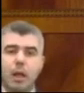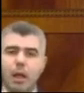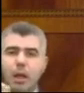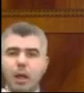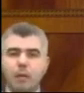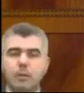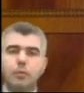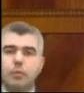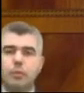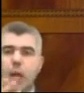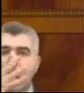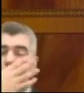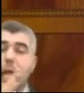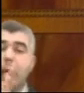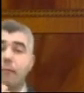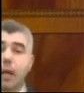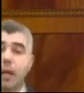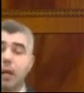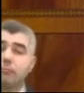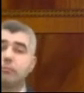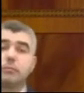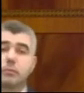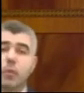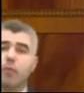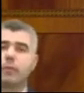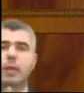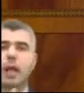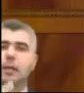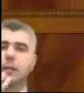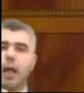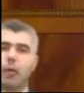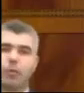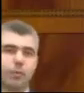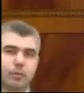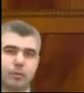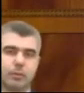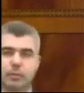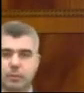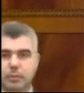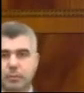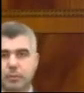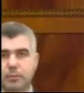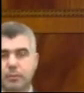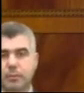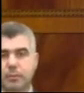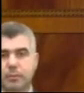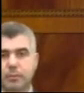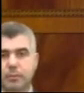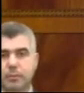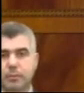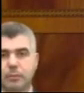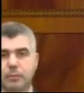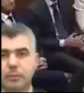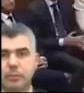أن نؤكد بأن أفريقيا هي قارتي وهي منزلي كما قيل.